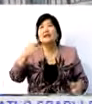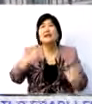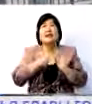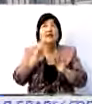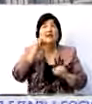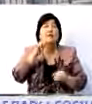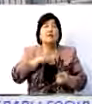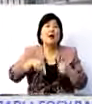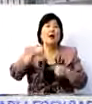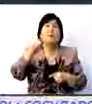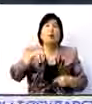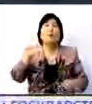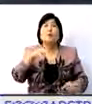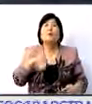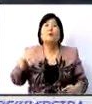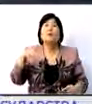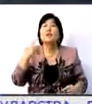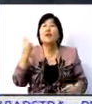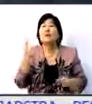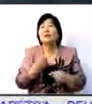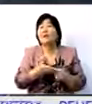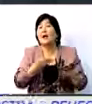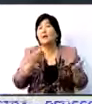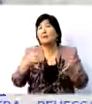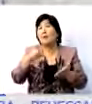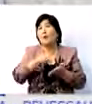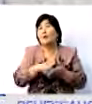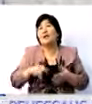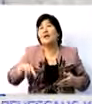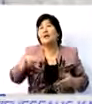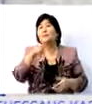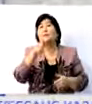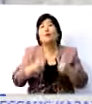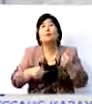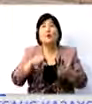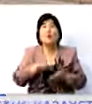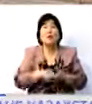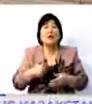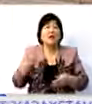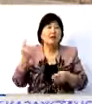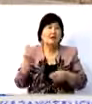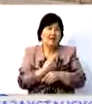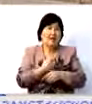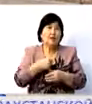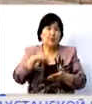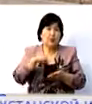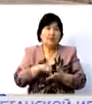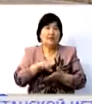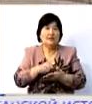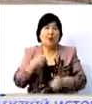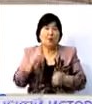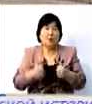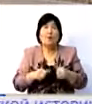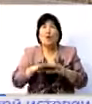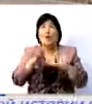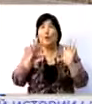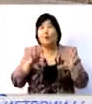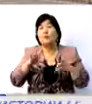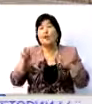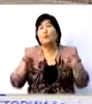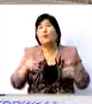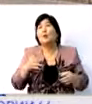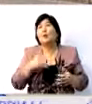47-летний предприниматель Муслим Музапаров впервые принимает участие в республиканском конкурсе. Первый раз участвуем в конкурсе. Общий проект у